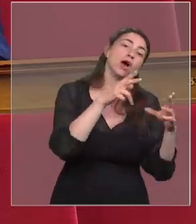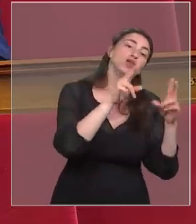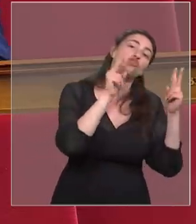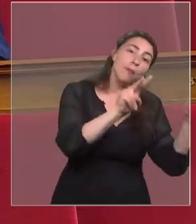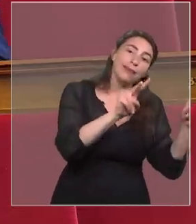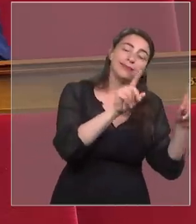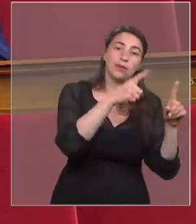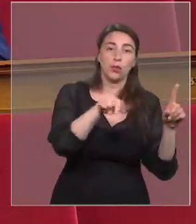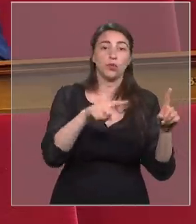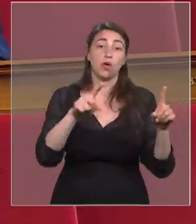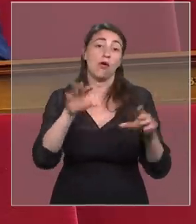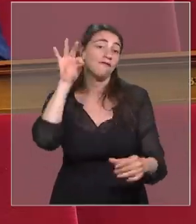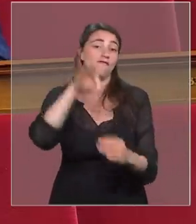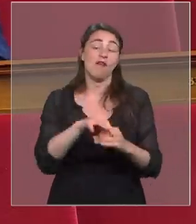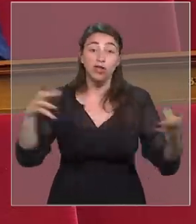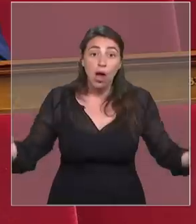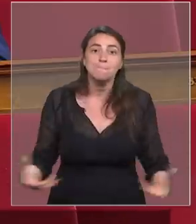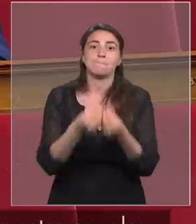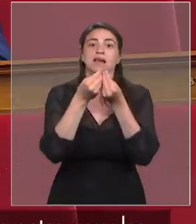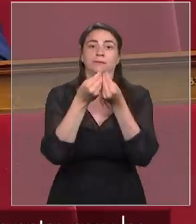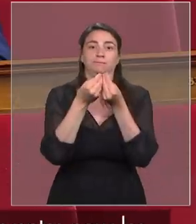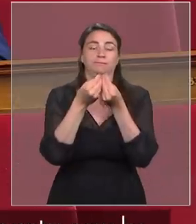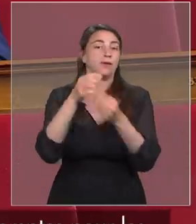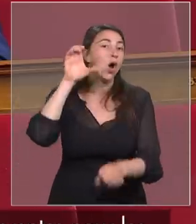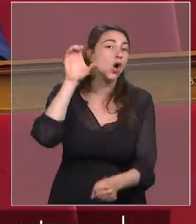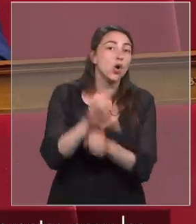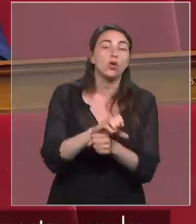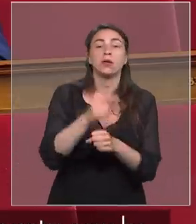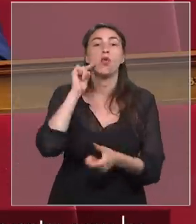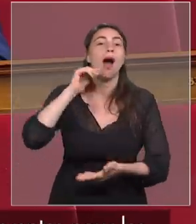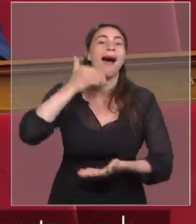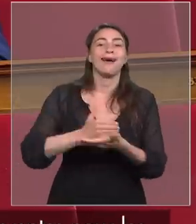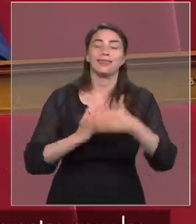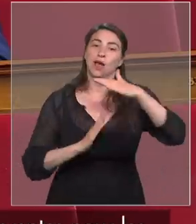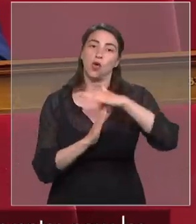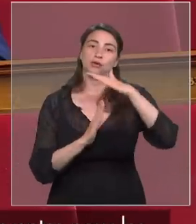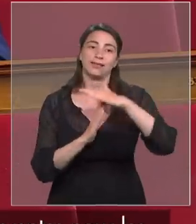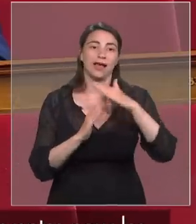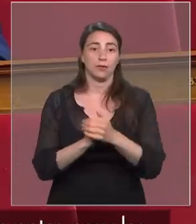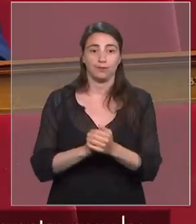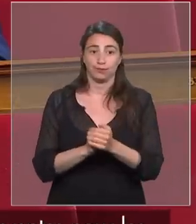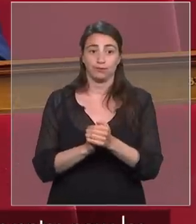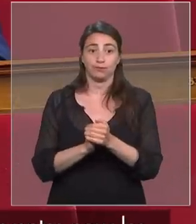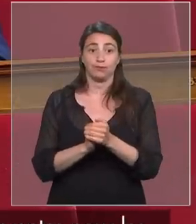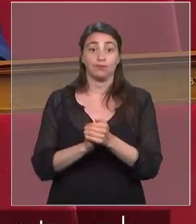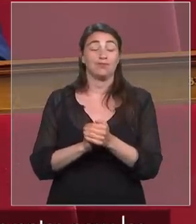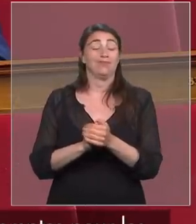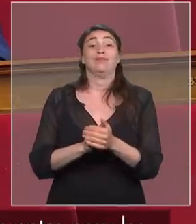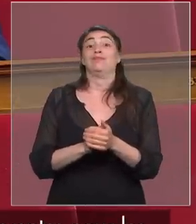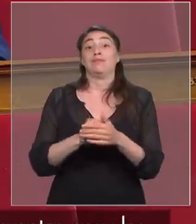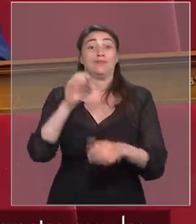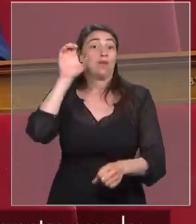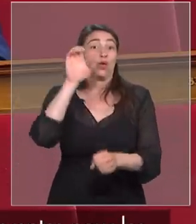ensemble contre un arrêté comptable. Ensemble contre un arrêté quant à un document budgétaire nécessaire